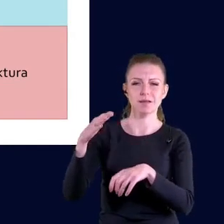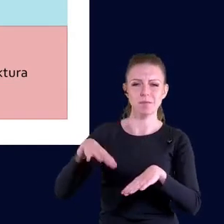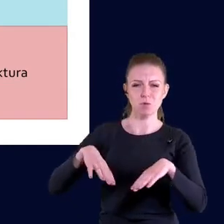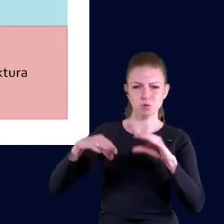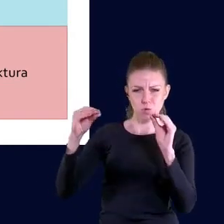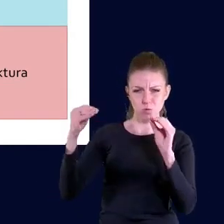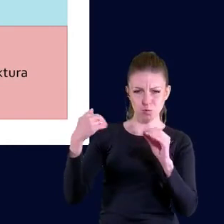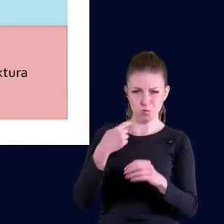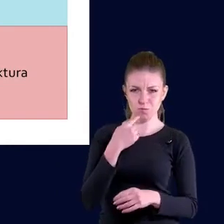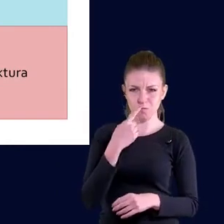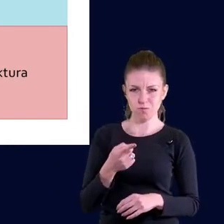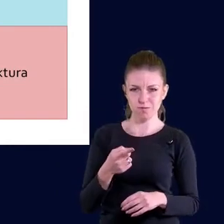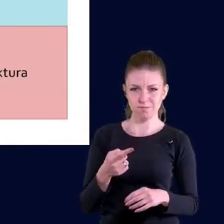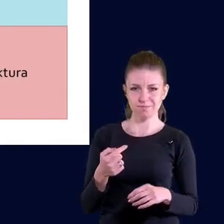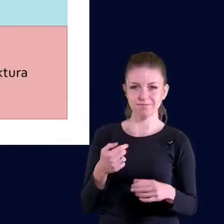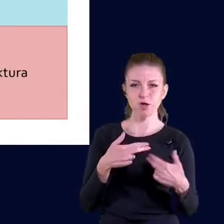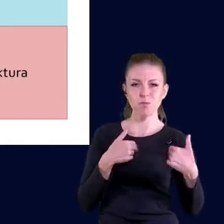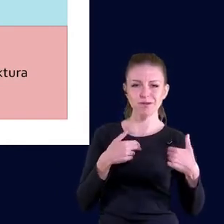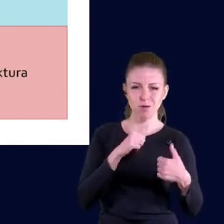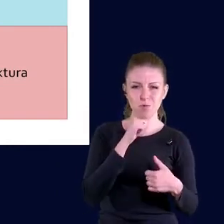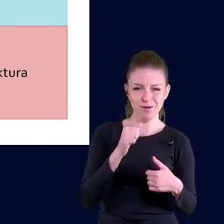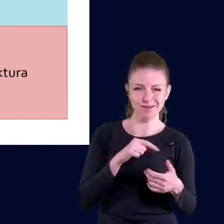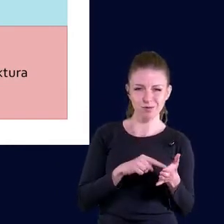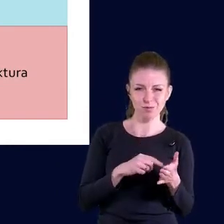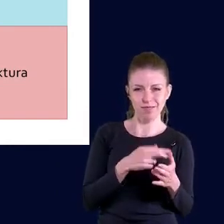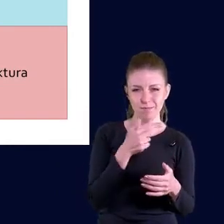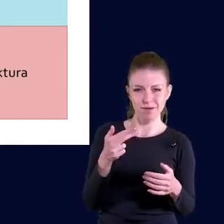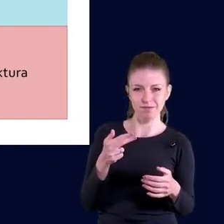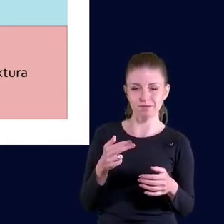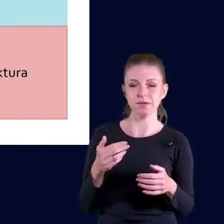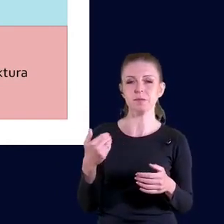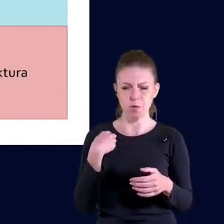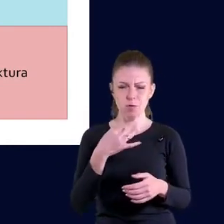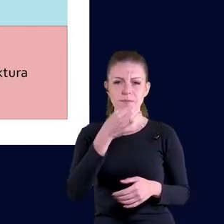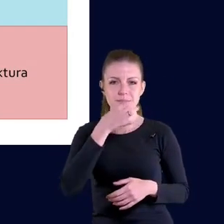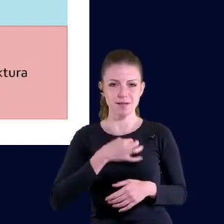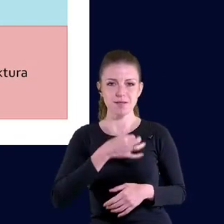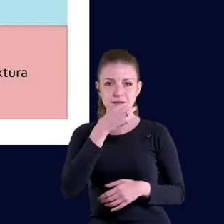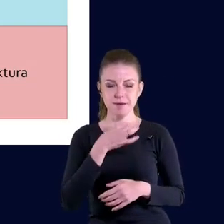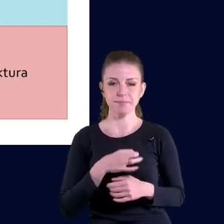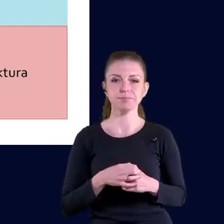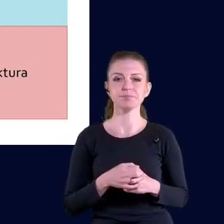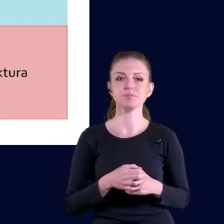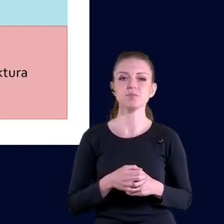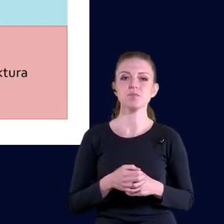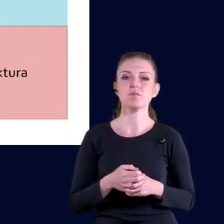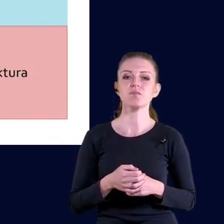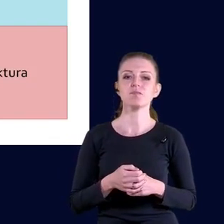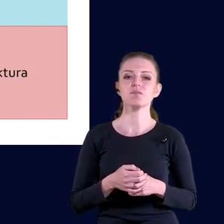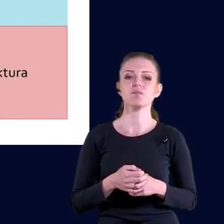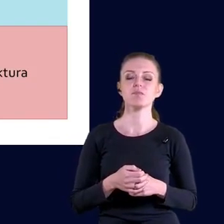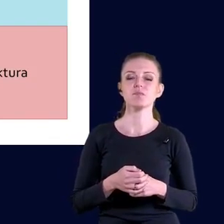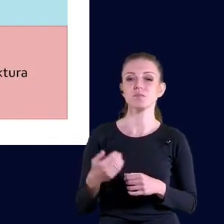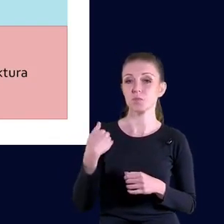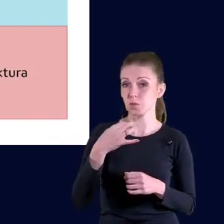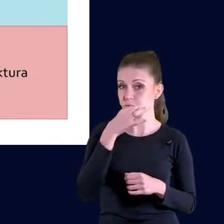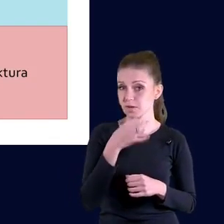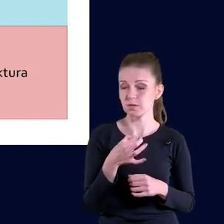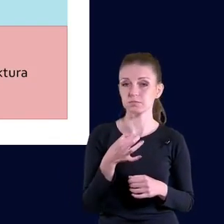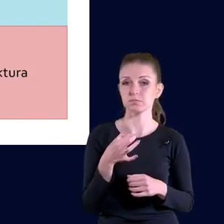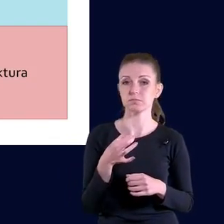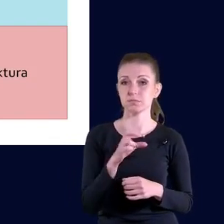który przy okazji Komisji Europejskiej oczywiście były pytania i na ten temat przede wszystkim było pytanie czy